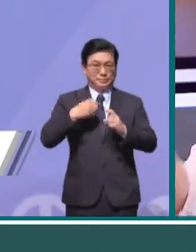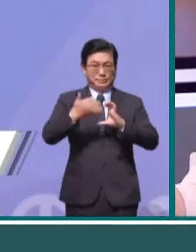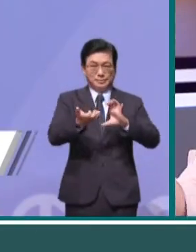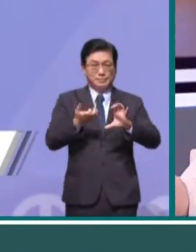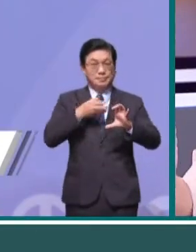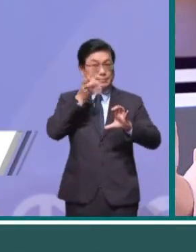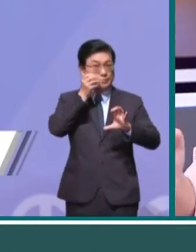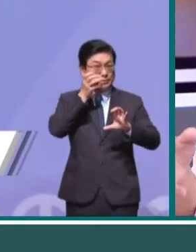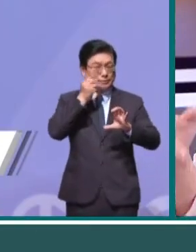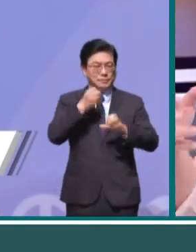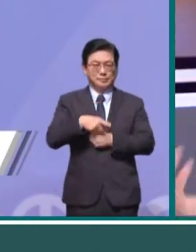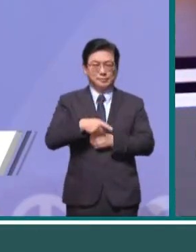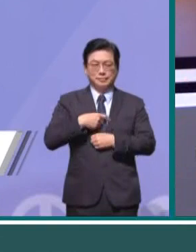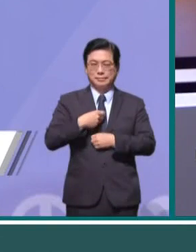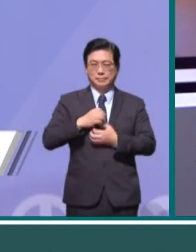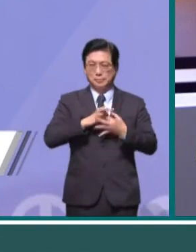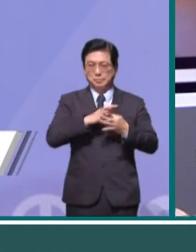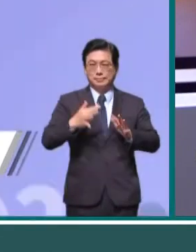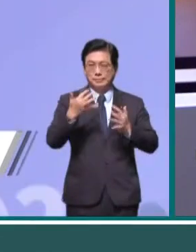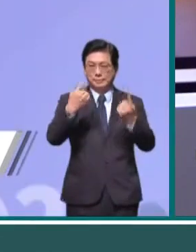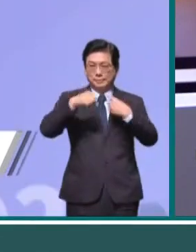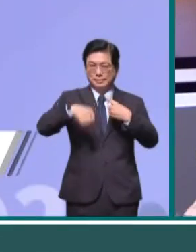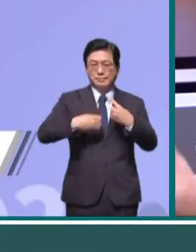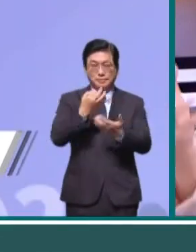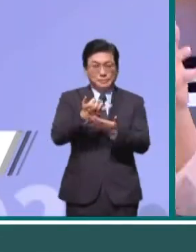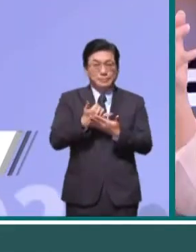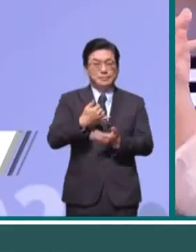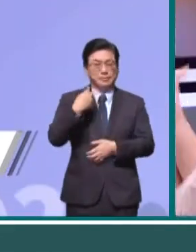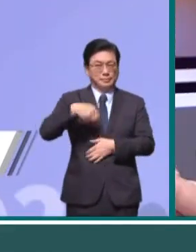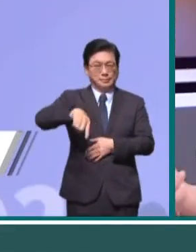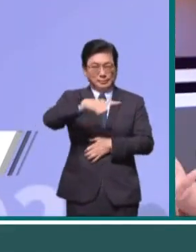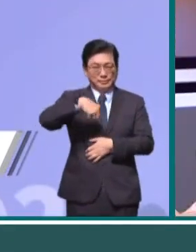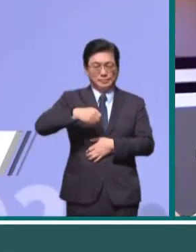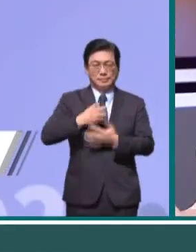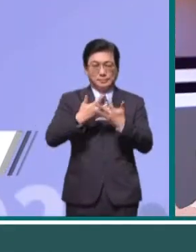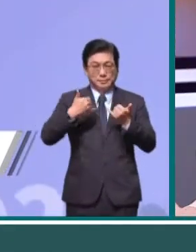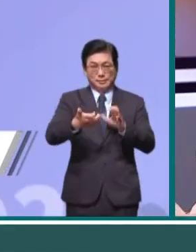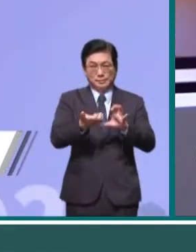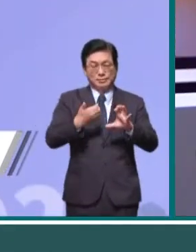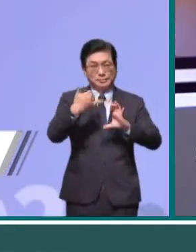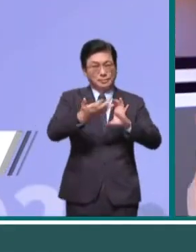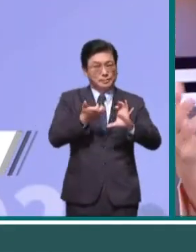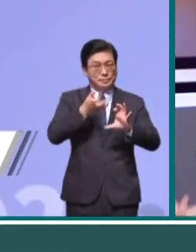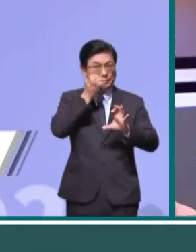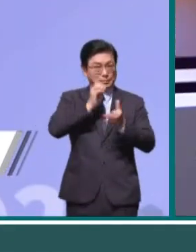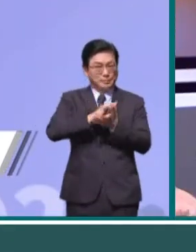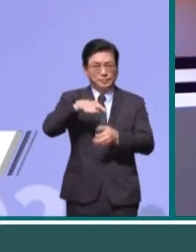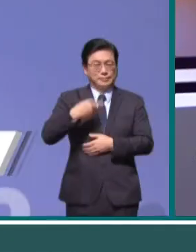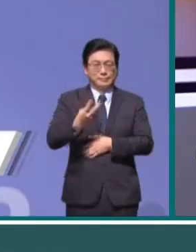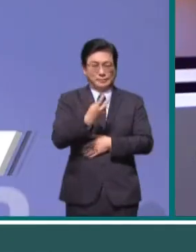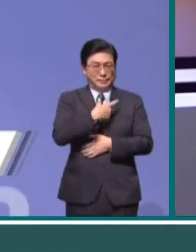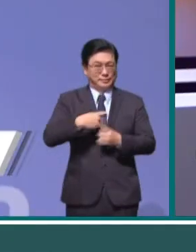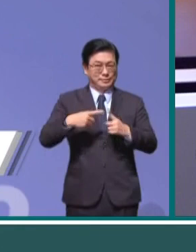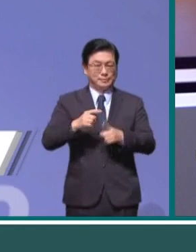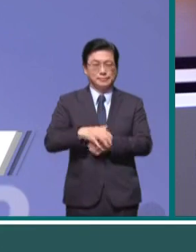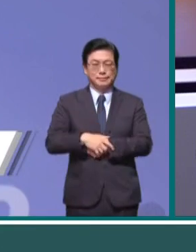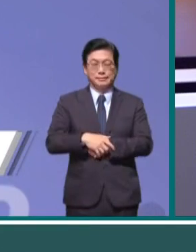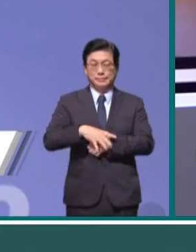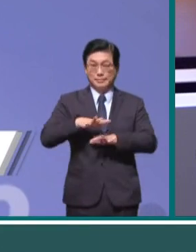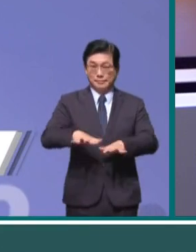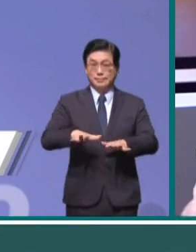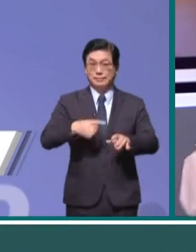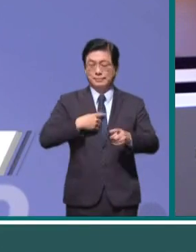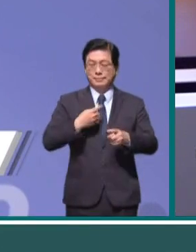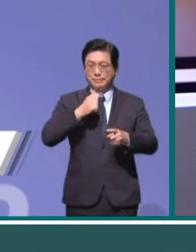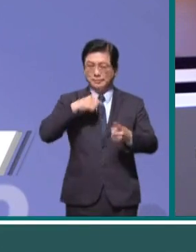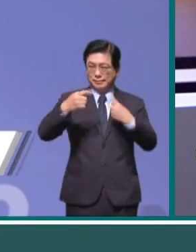调查位这件事情，熊孝莲的蒋万安除了矽谷律师之外提不出任何的愿景。而黄珊